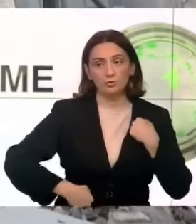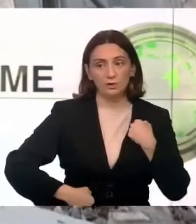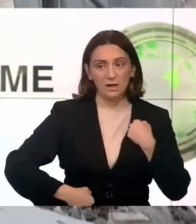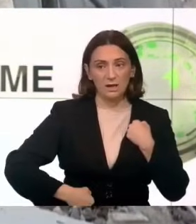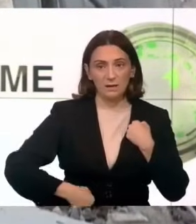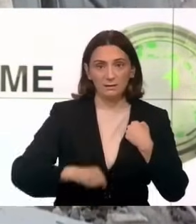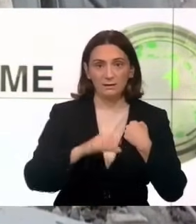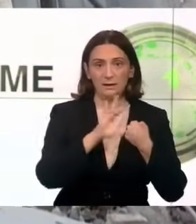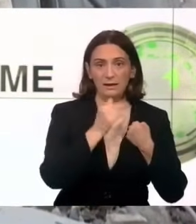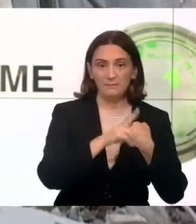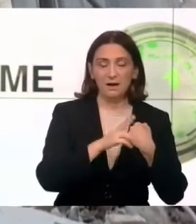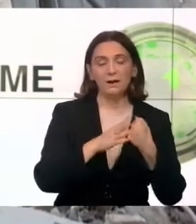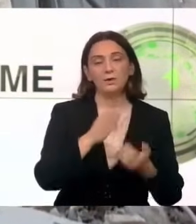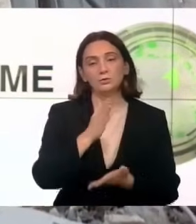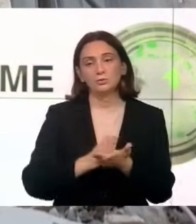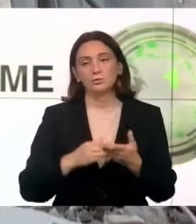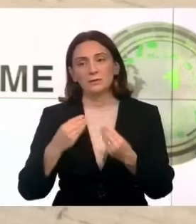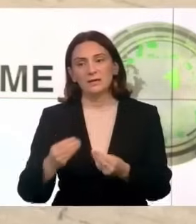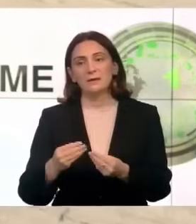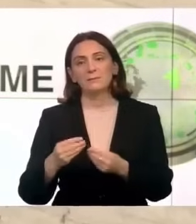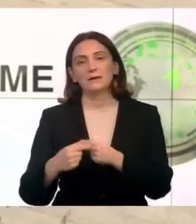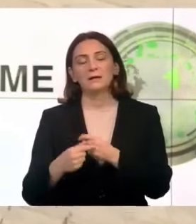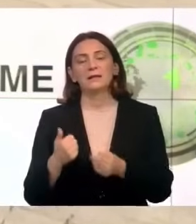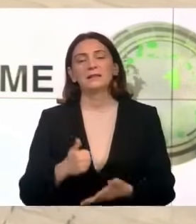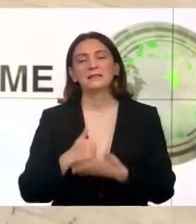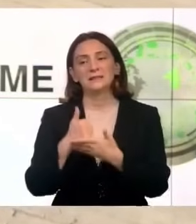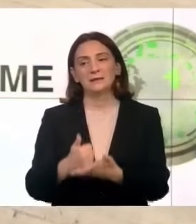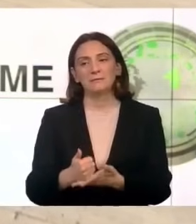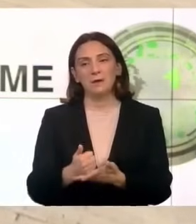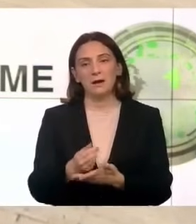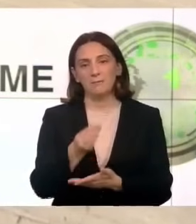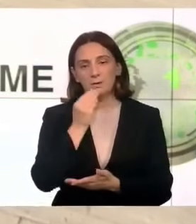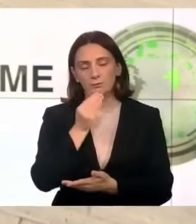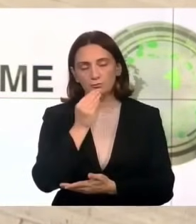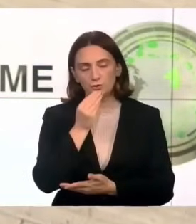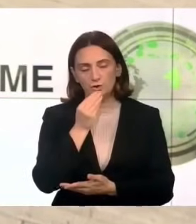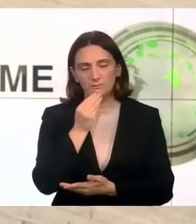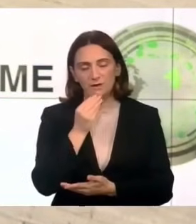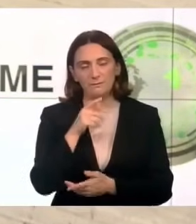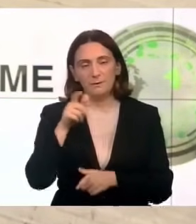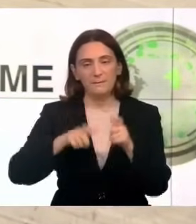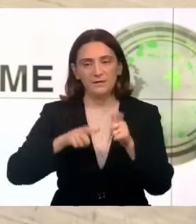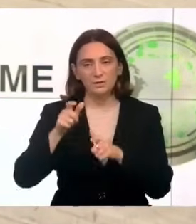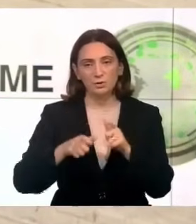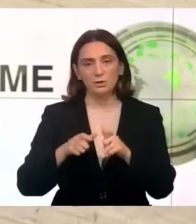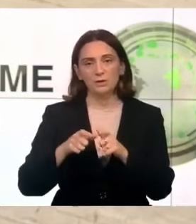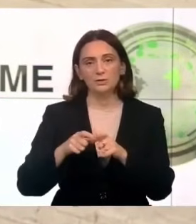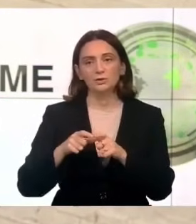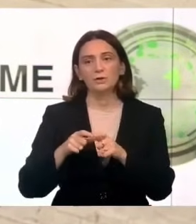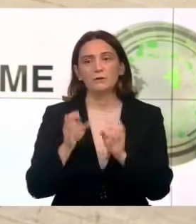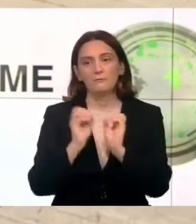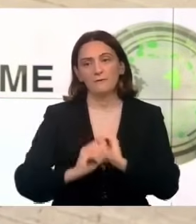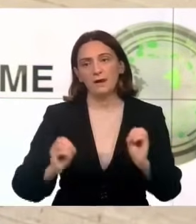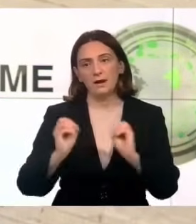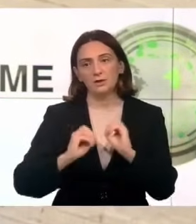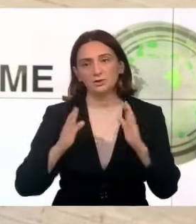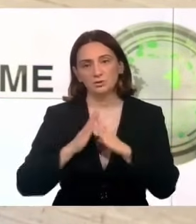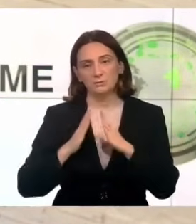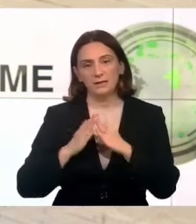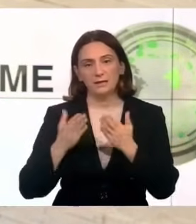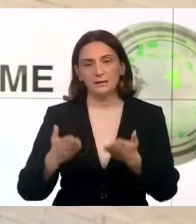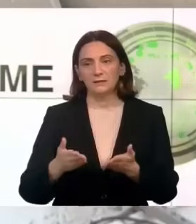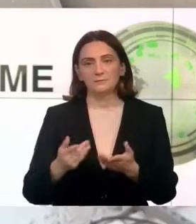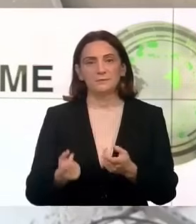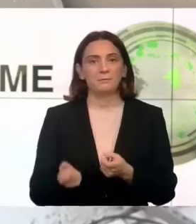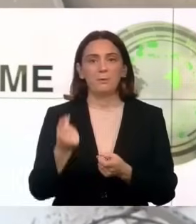si garantues i stabilitetit të brendshëm, si dhe jetike për zbatimin e rezolutës 1701 të Këshillit të Sigurimit të OKB-s,